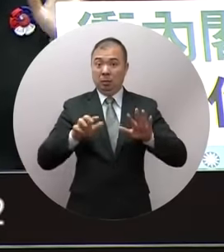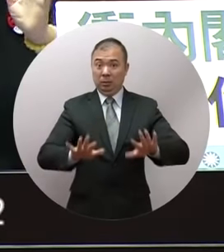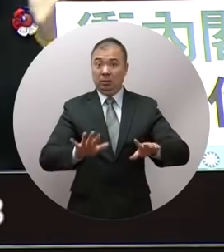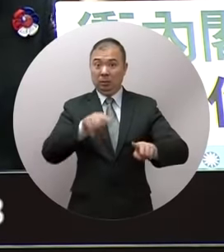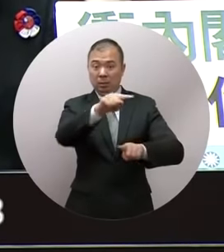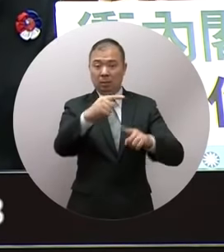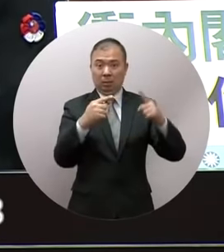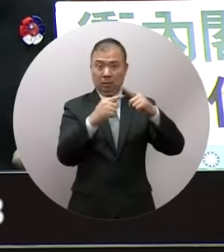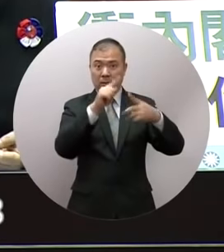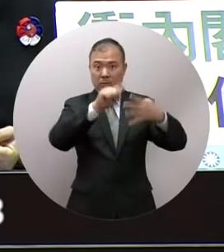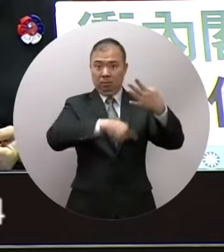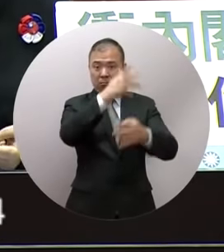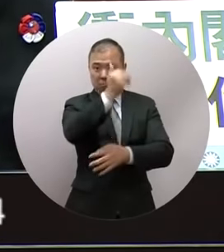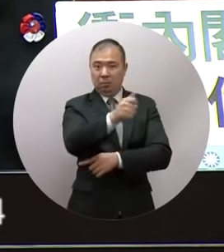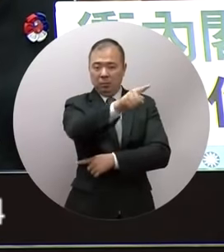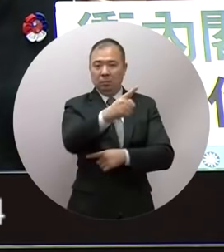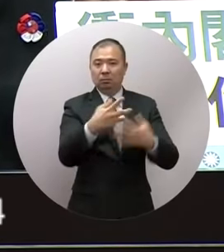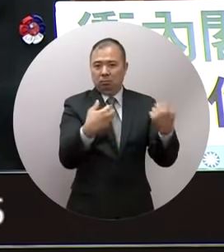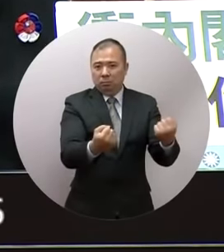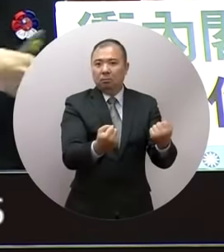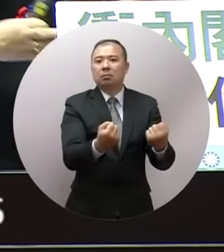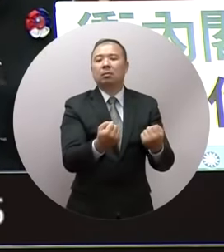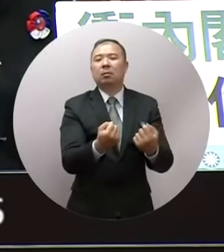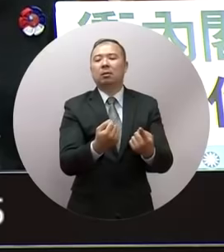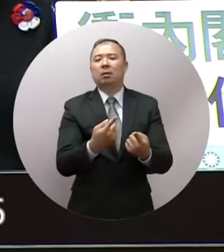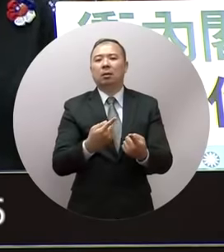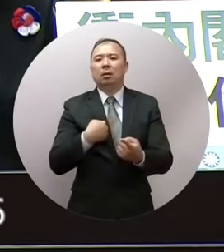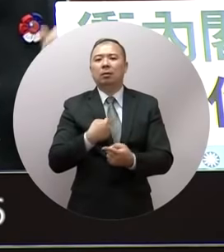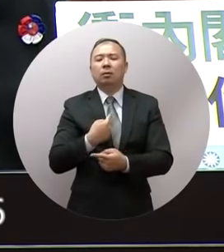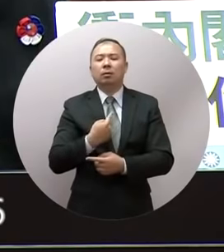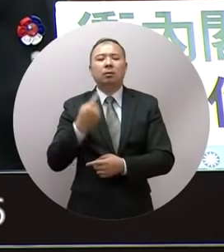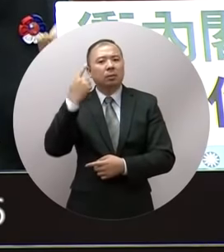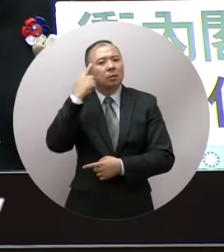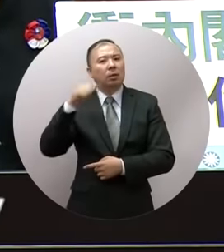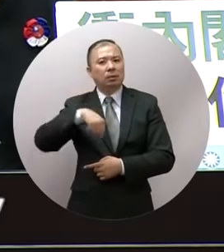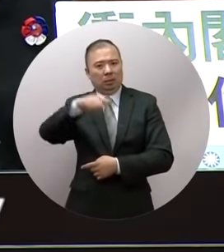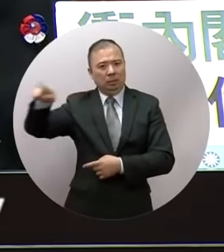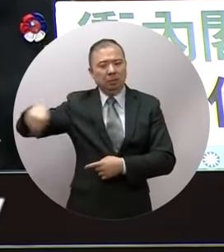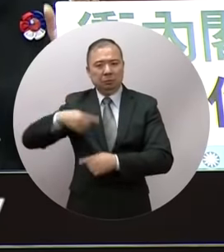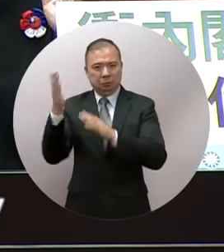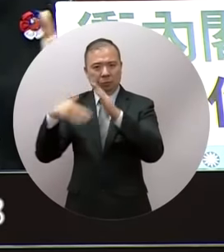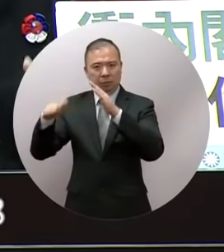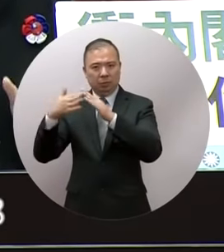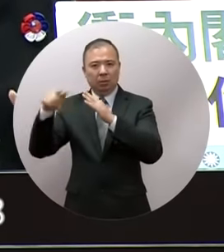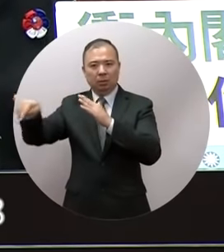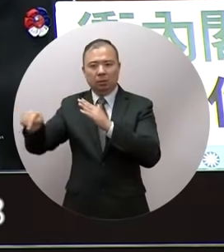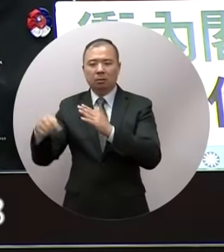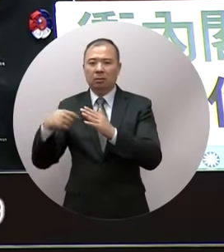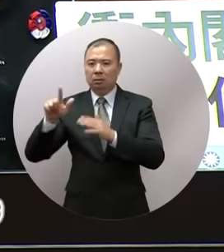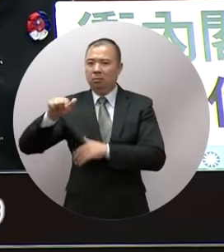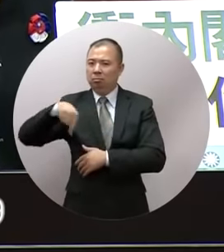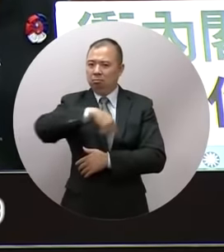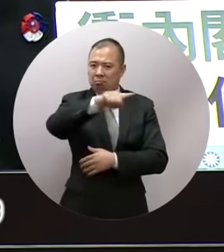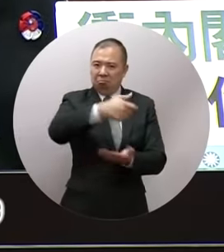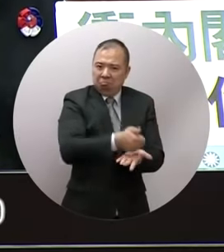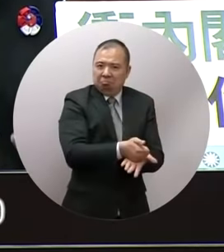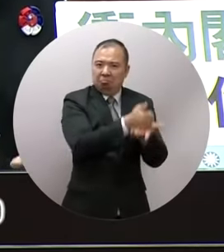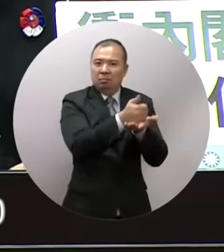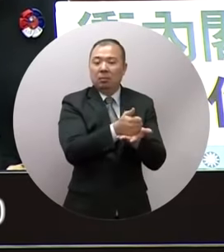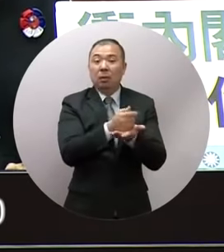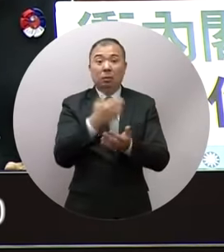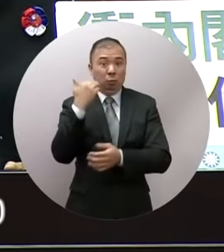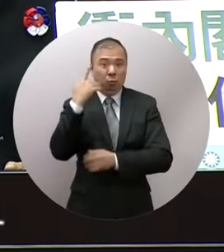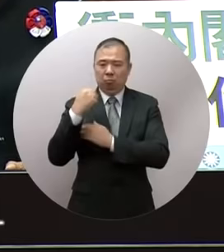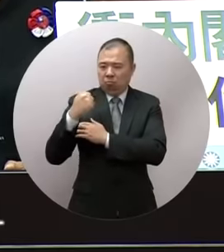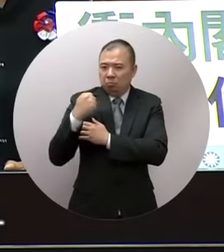哈，其实他也是我们人事行政的，我们这个学界里面非常尊重的这个专家哈。我觉得只要努力